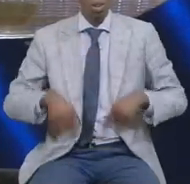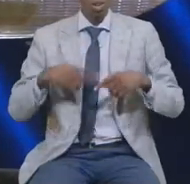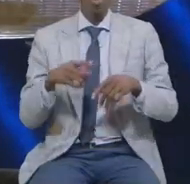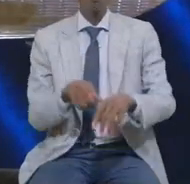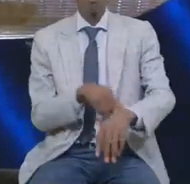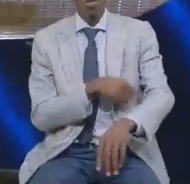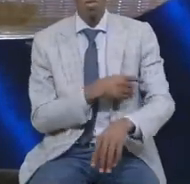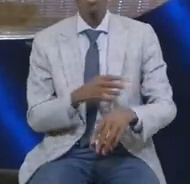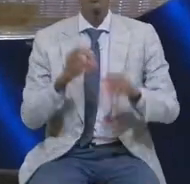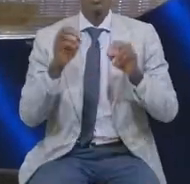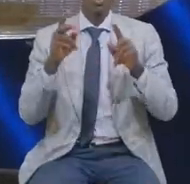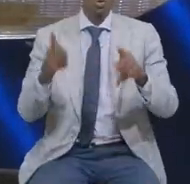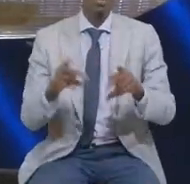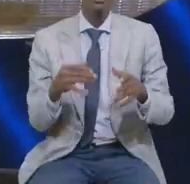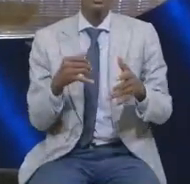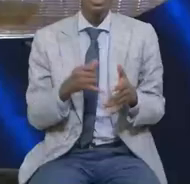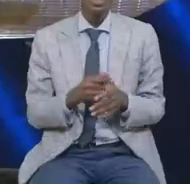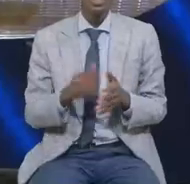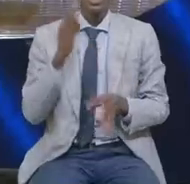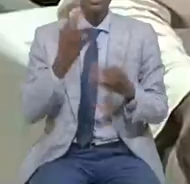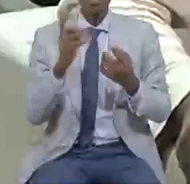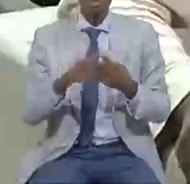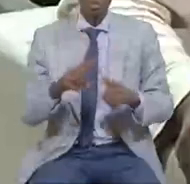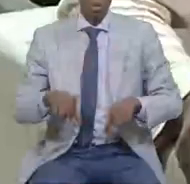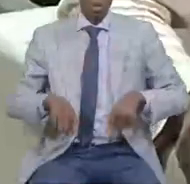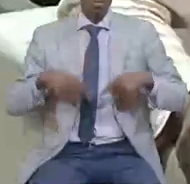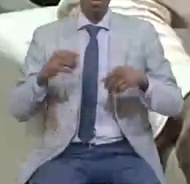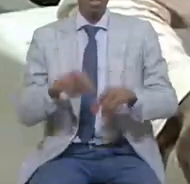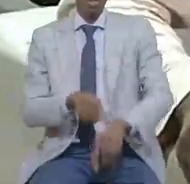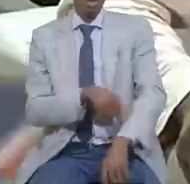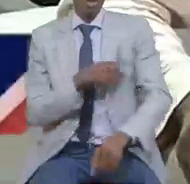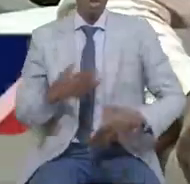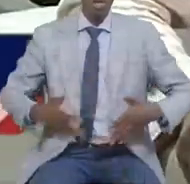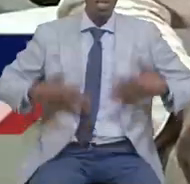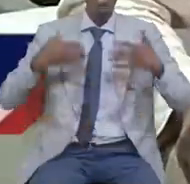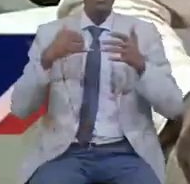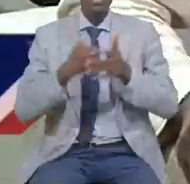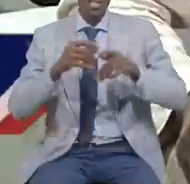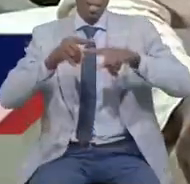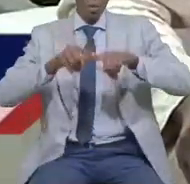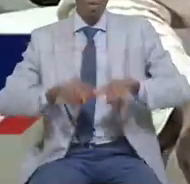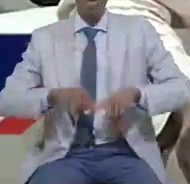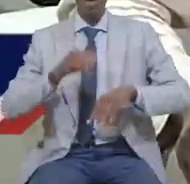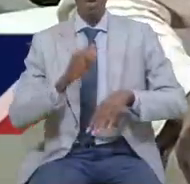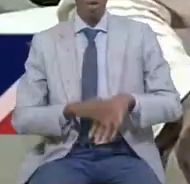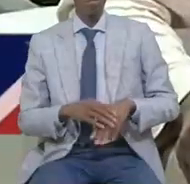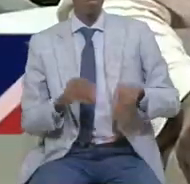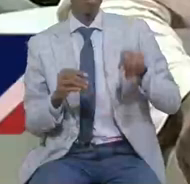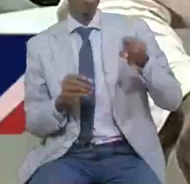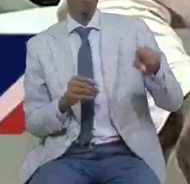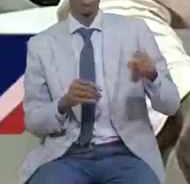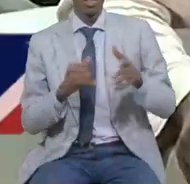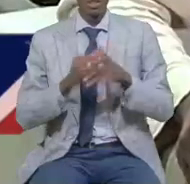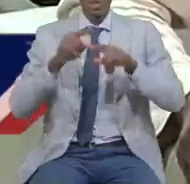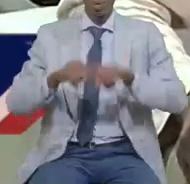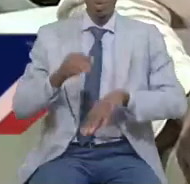si tu vas vivre longtemps sur terre, cela ne dépend pas de la part de Dieu. Que si tu vas vivre longtemps sur terre, que cela dépend de lui. Cela